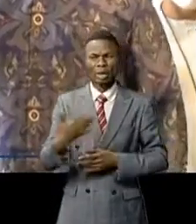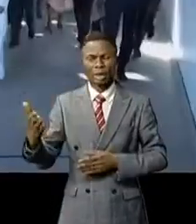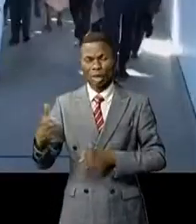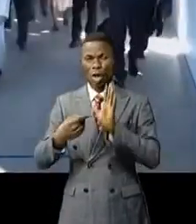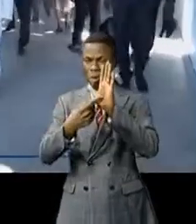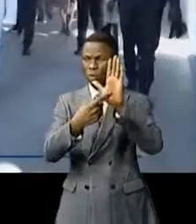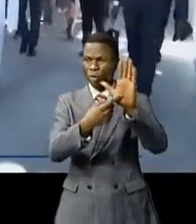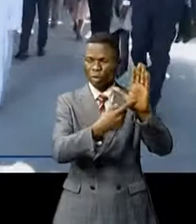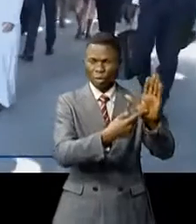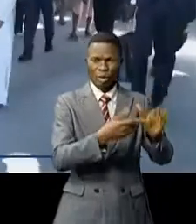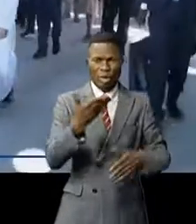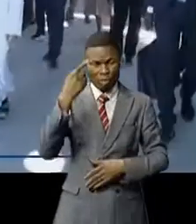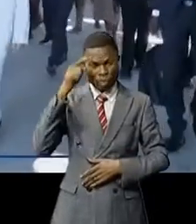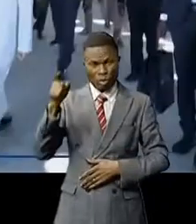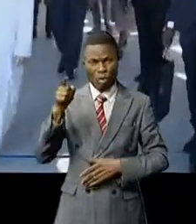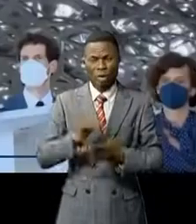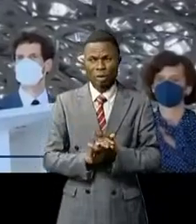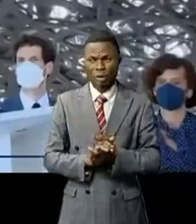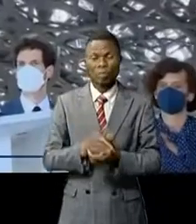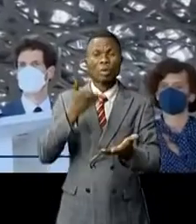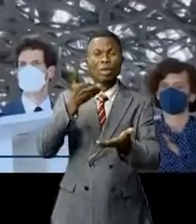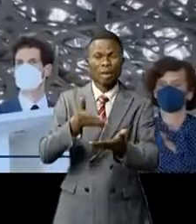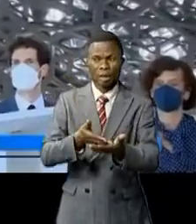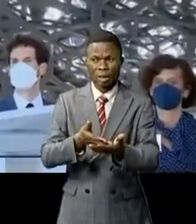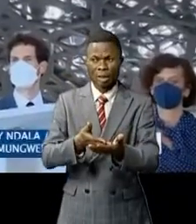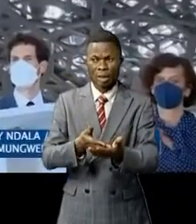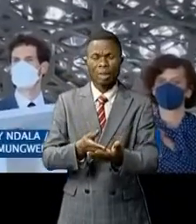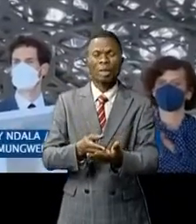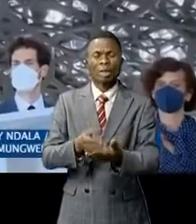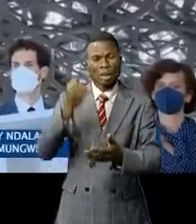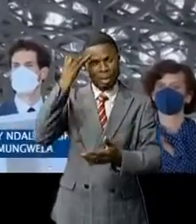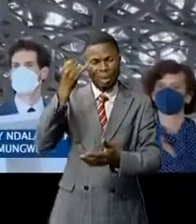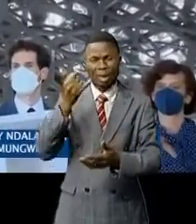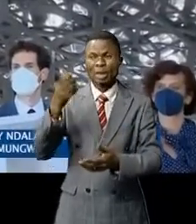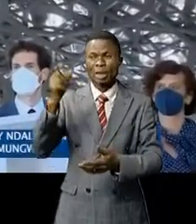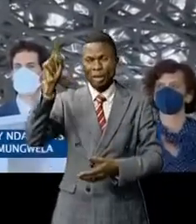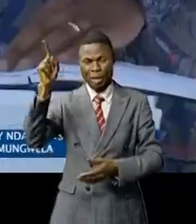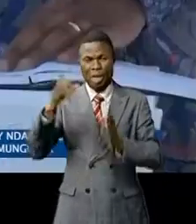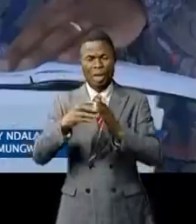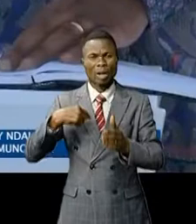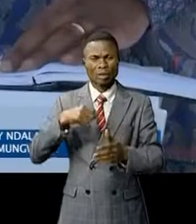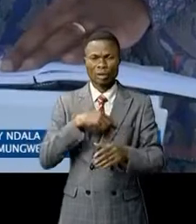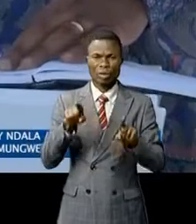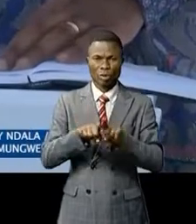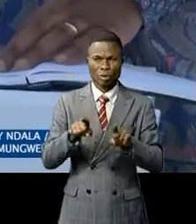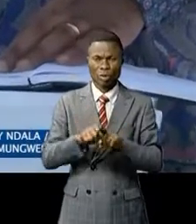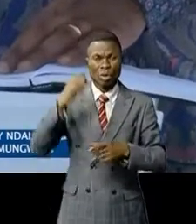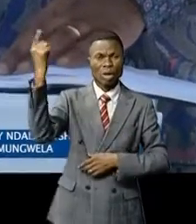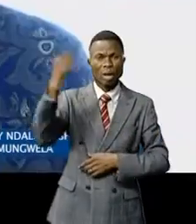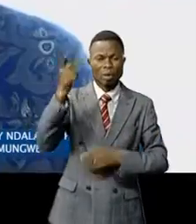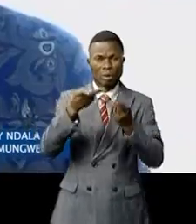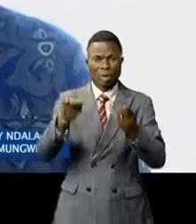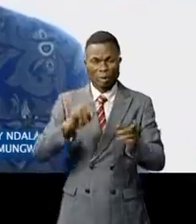exposées, ce qui, pour lui, donne la preuve de notre origine commune. L'humanité est un véritable carrefour